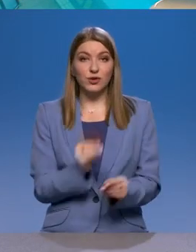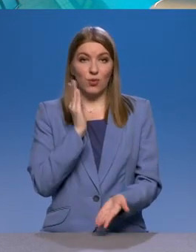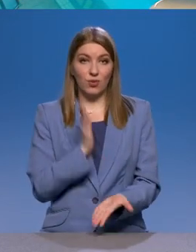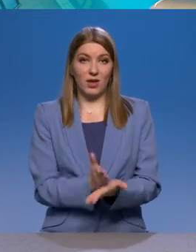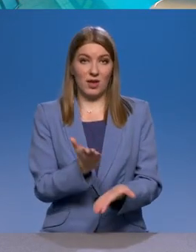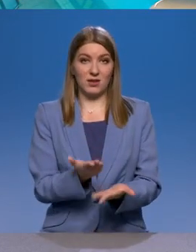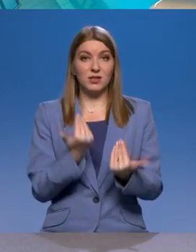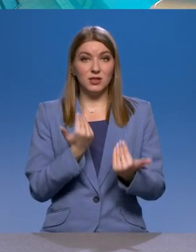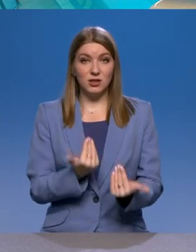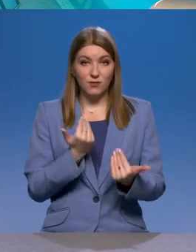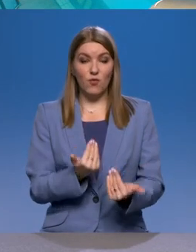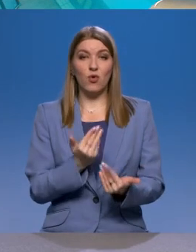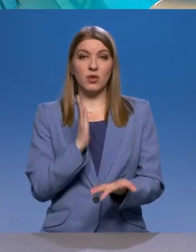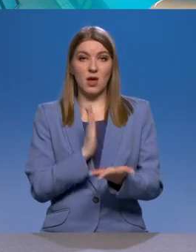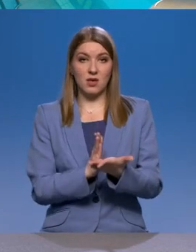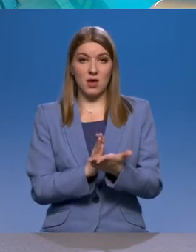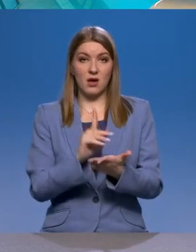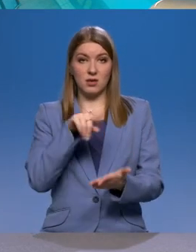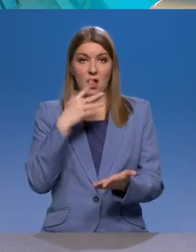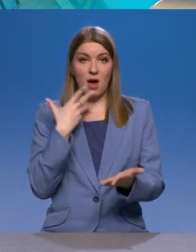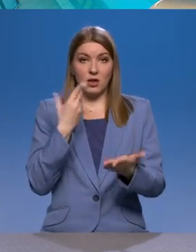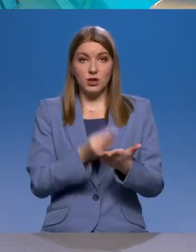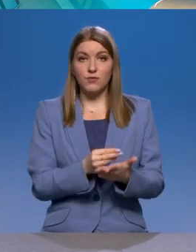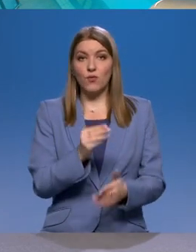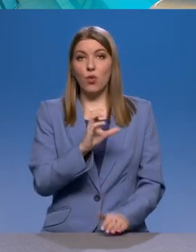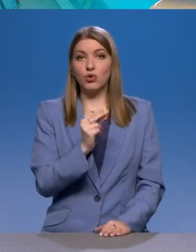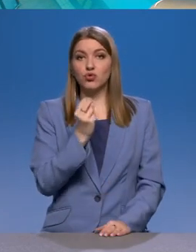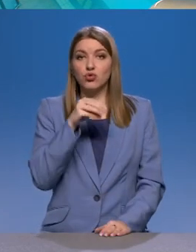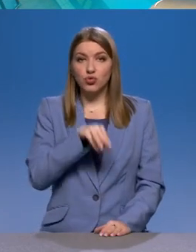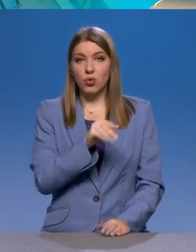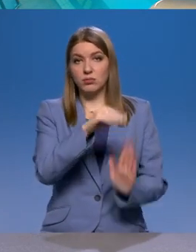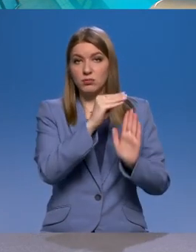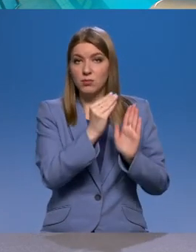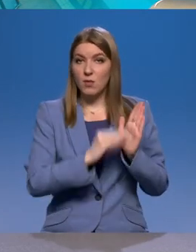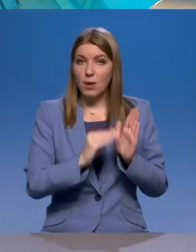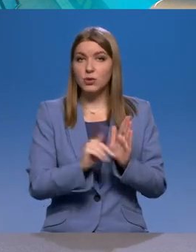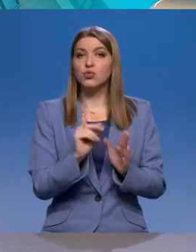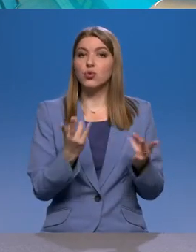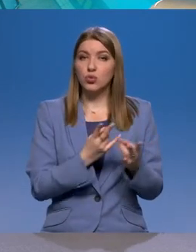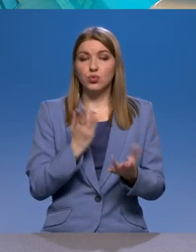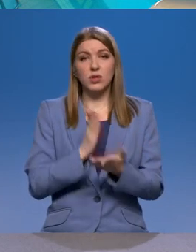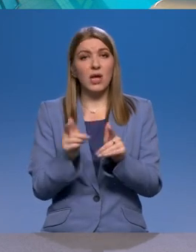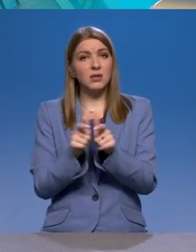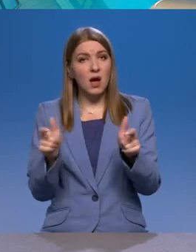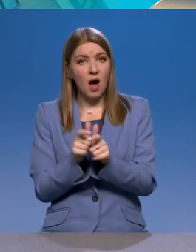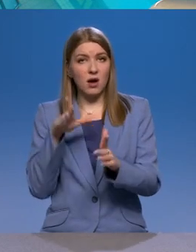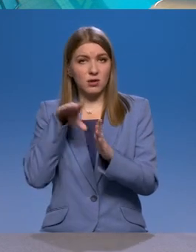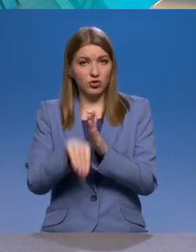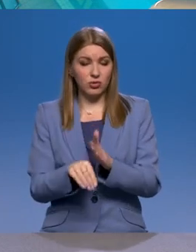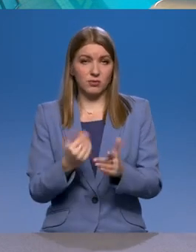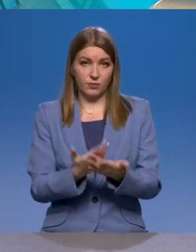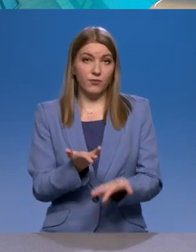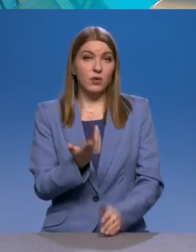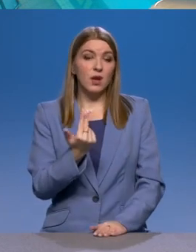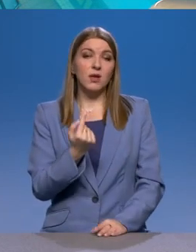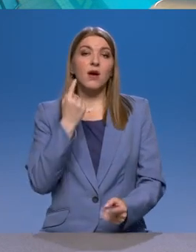есть лицевой счет, где все прописаны и кто прописан. Есть карточка, где она считается. Поэтому возможности для